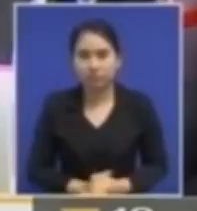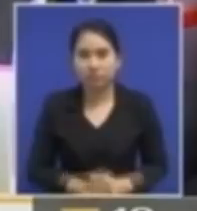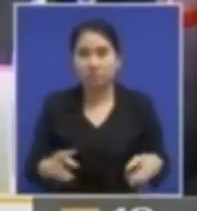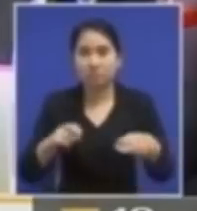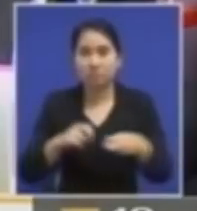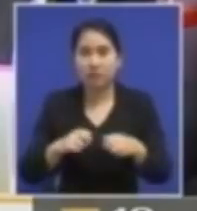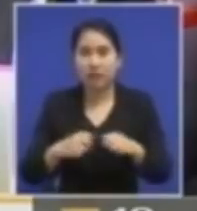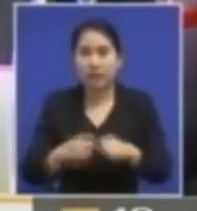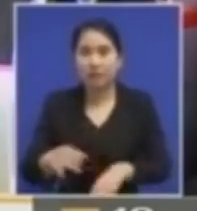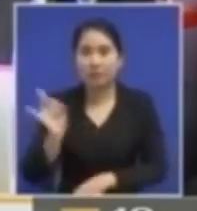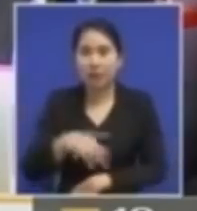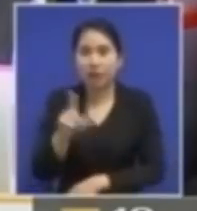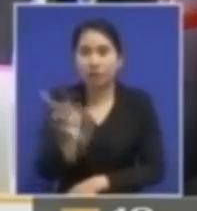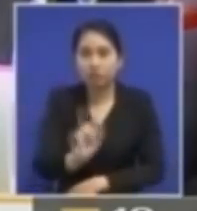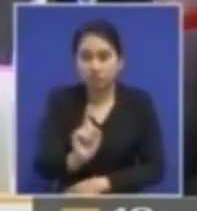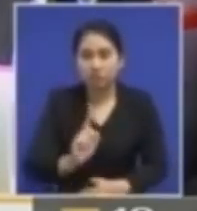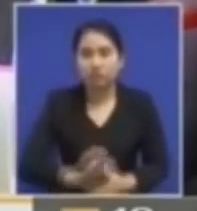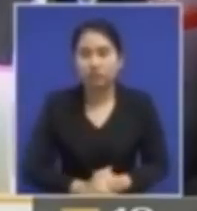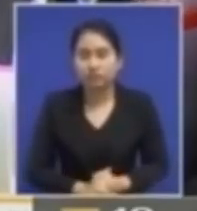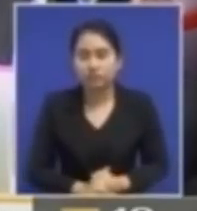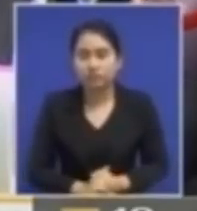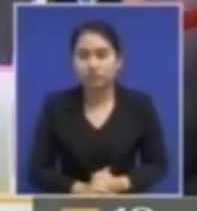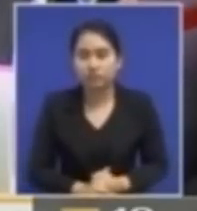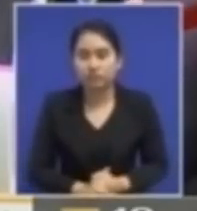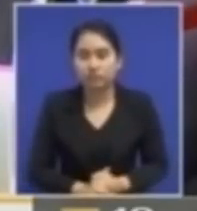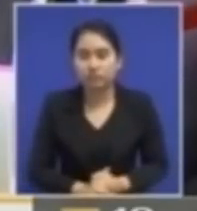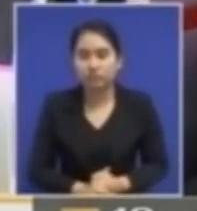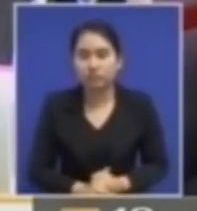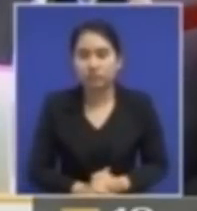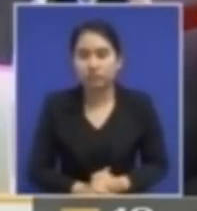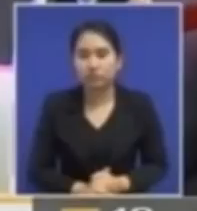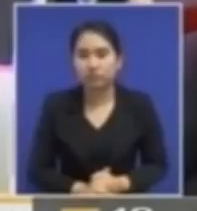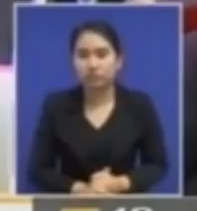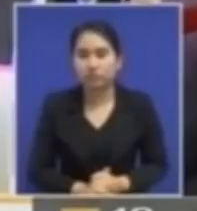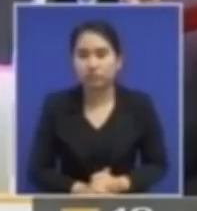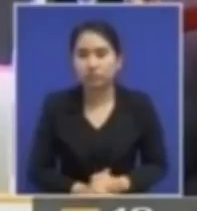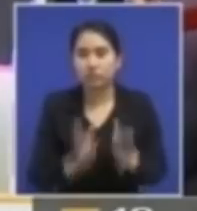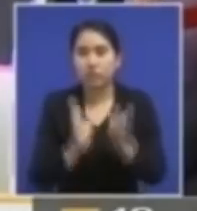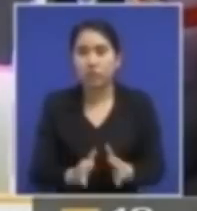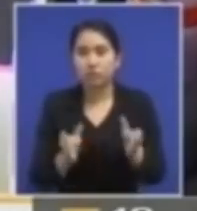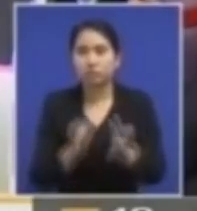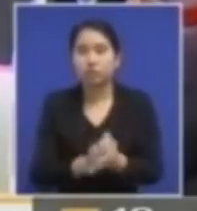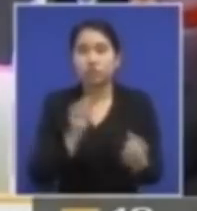าบุคคลที่ไม่ได้ยึดมั่นในการปกครองระบอบประชาธิปไต